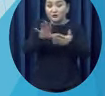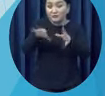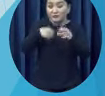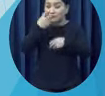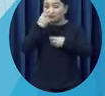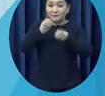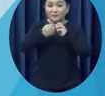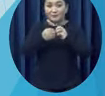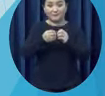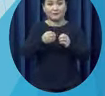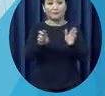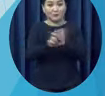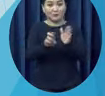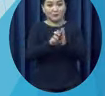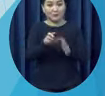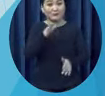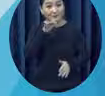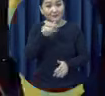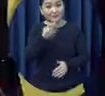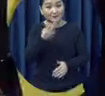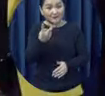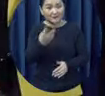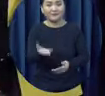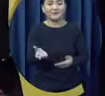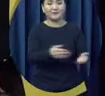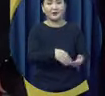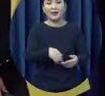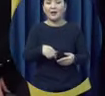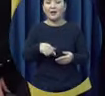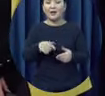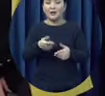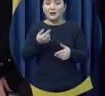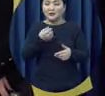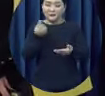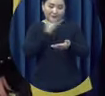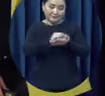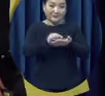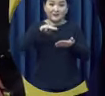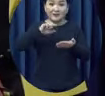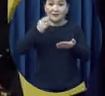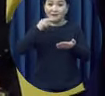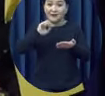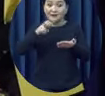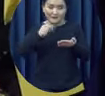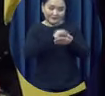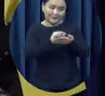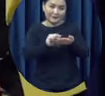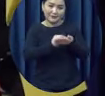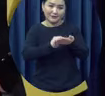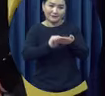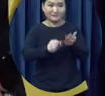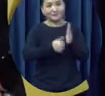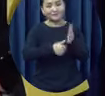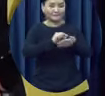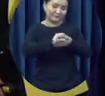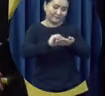шүү. За мөн тэмдэглэл хөтлөх бол их үр дүнтэй. Түрүүнд дурдсан нөгөө өсвөр насны хүүхэд маань маш их сэтгэл хөдлөл өндөртэй,